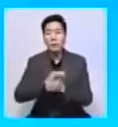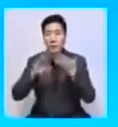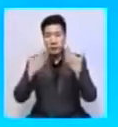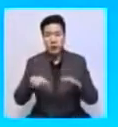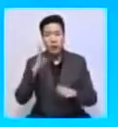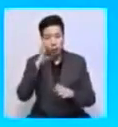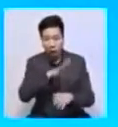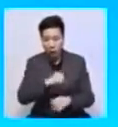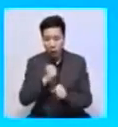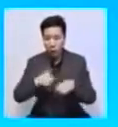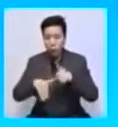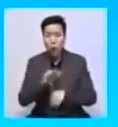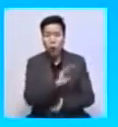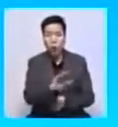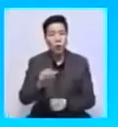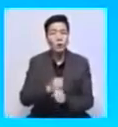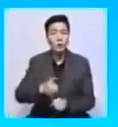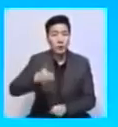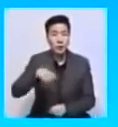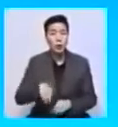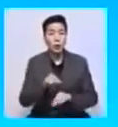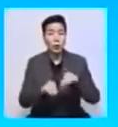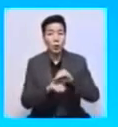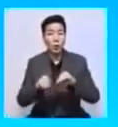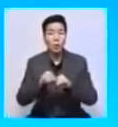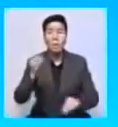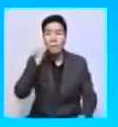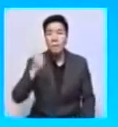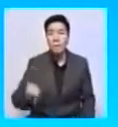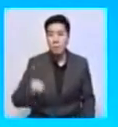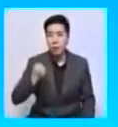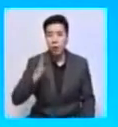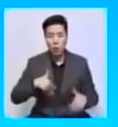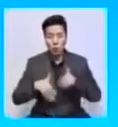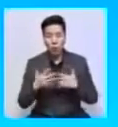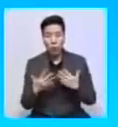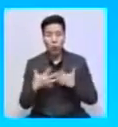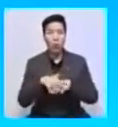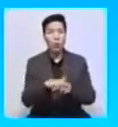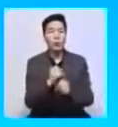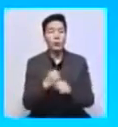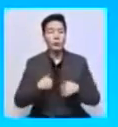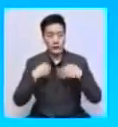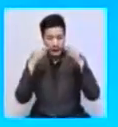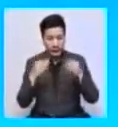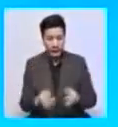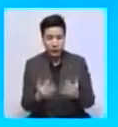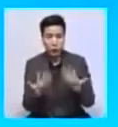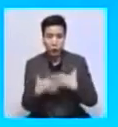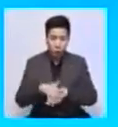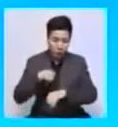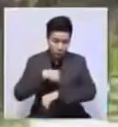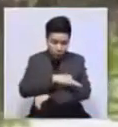และสามารถนำไปปรับใช้ในชุมชนได้ซึ่งโครงการบ้านมั่นคงนะครับเป็นโครงการที่มีชาวบ้านเข้ามามีส่วนร่วมในการตัดสินใจร่วม